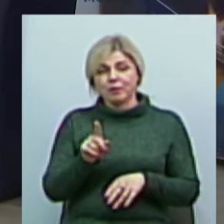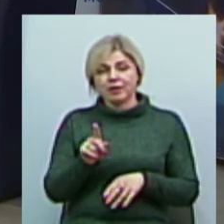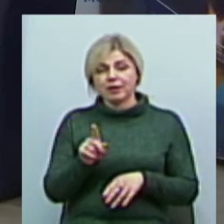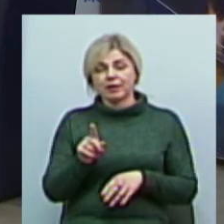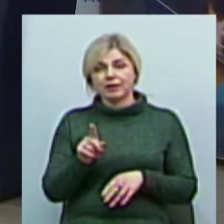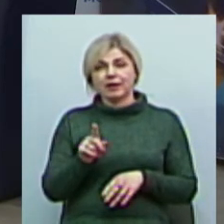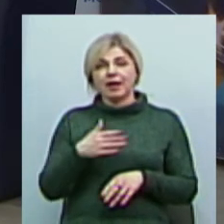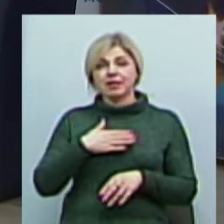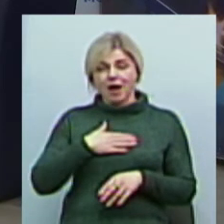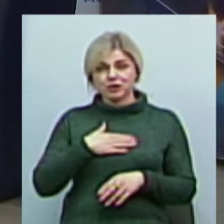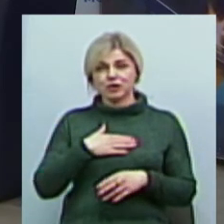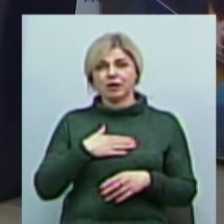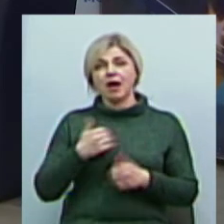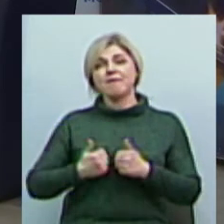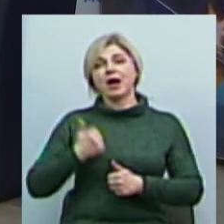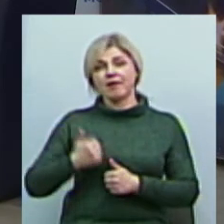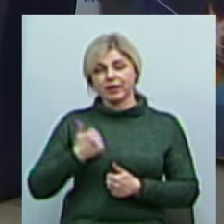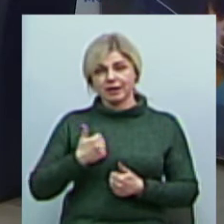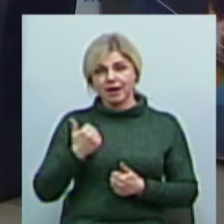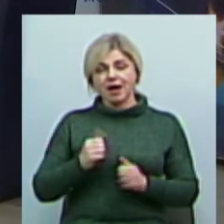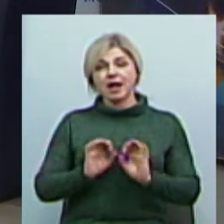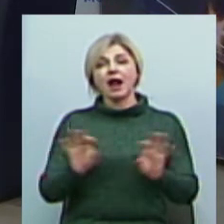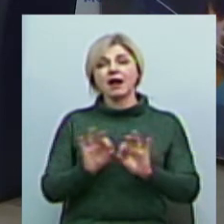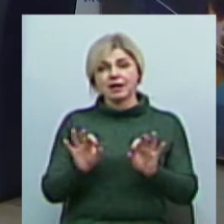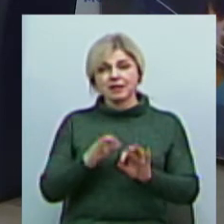наших уважаемых политиков